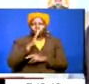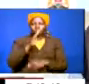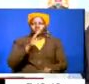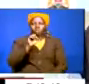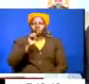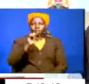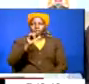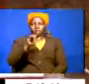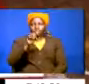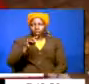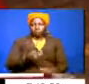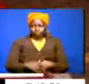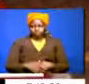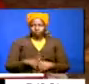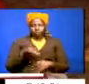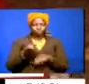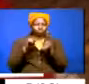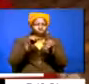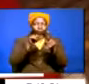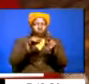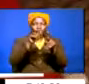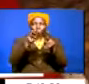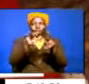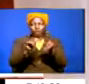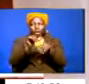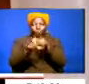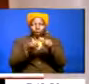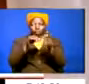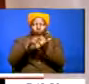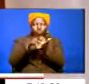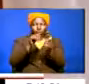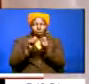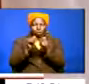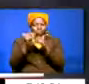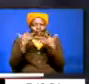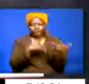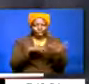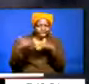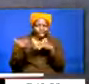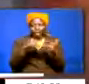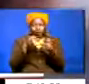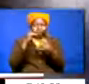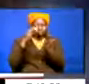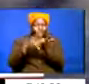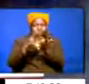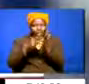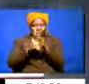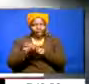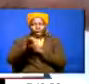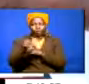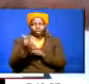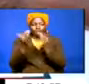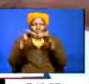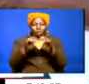alikuwa amewashuma wakilishi wadi hao kuhusiana na ghasia zilizoshuhudiwa katika bunge hilo baada ya kuhitilafiana kuhusiana na uongozi wa bunge